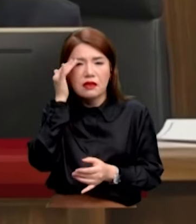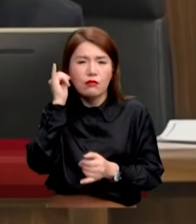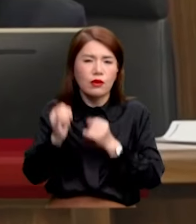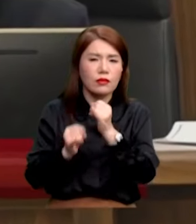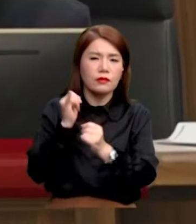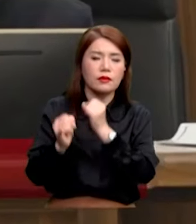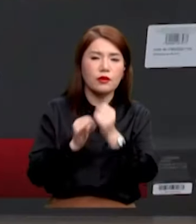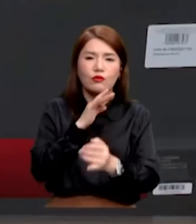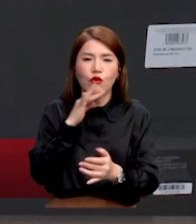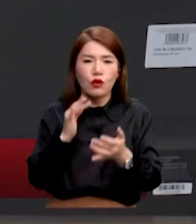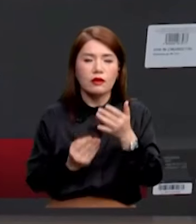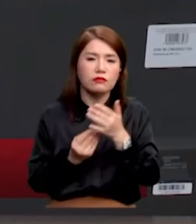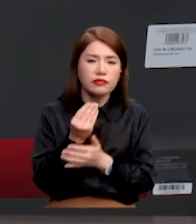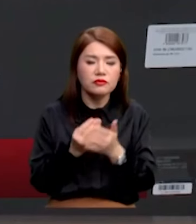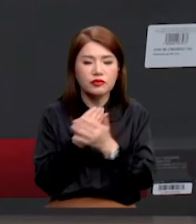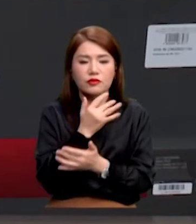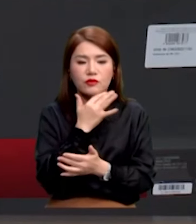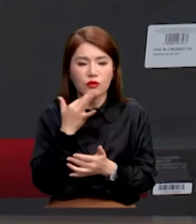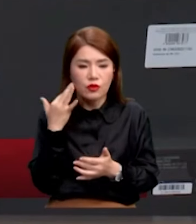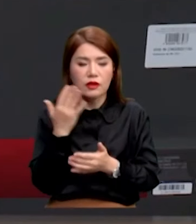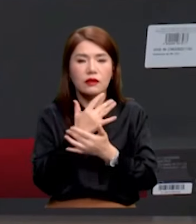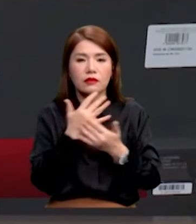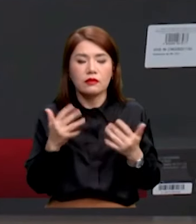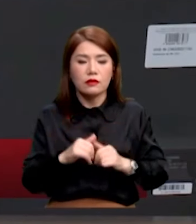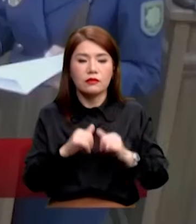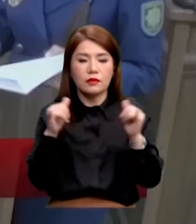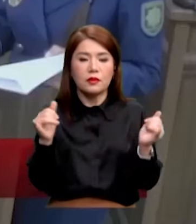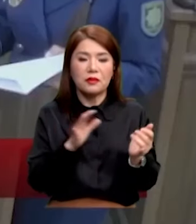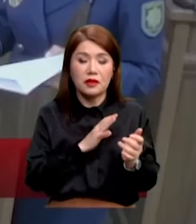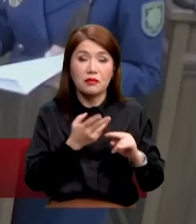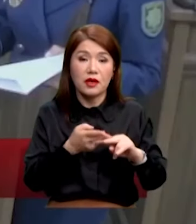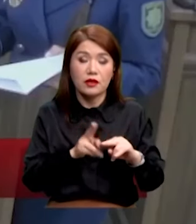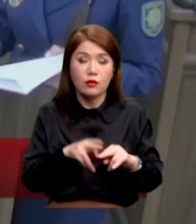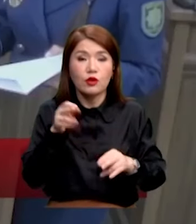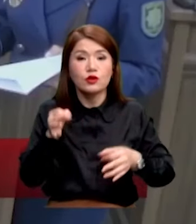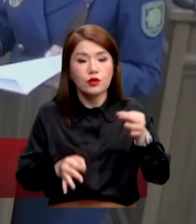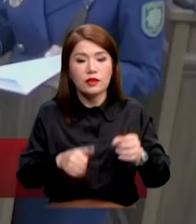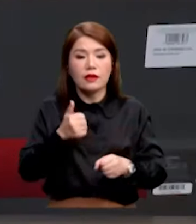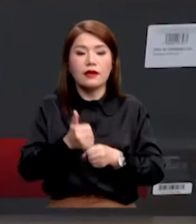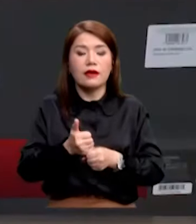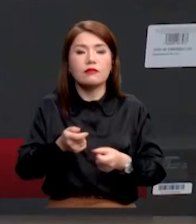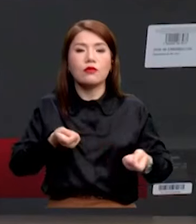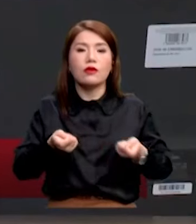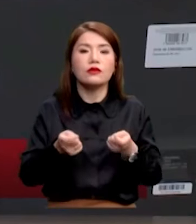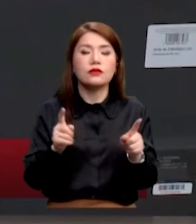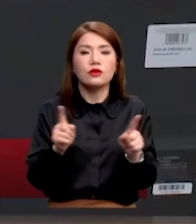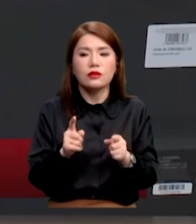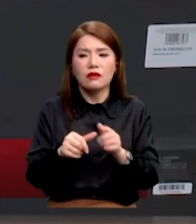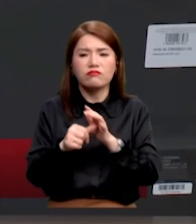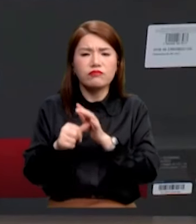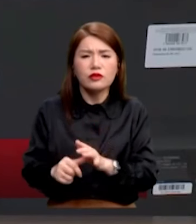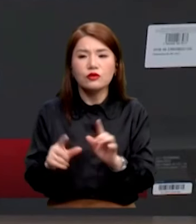жабу немесе қорқыту сипатындағы материалдар көбейіп кеткен. Сондықтан сот билігінің беделін түсіретін әрекеттерге